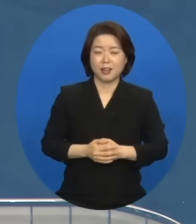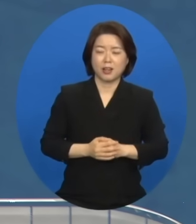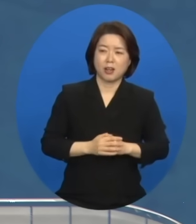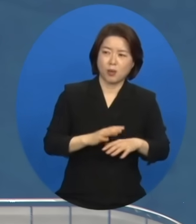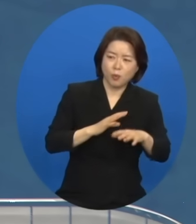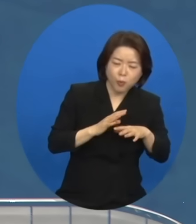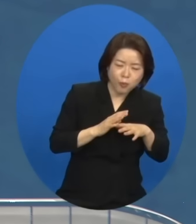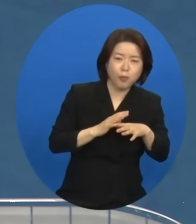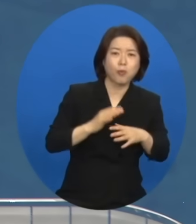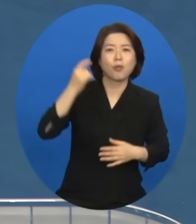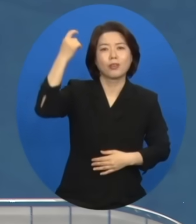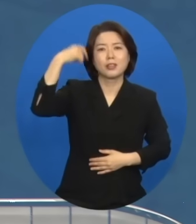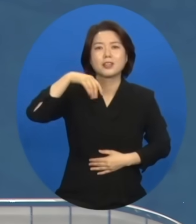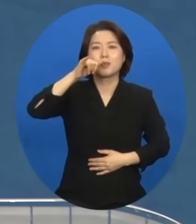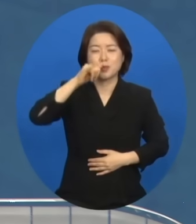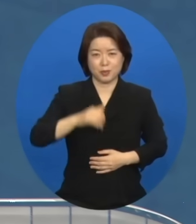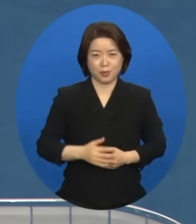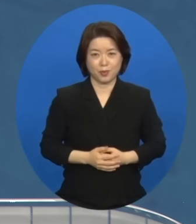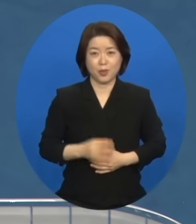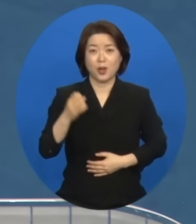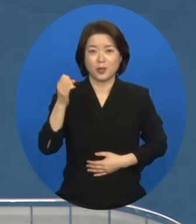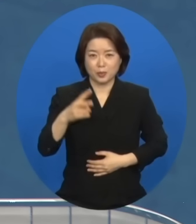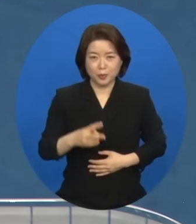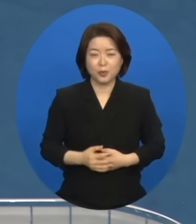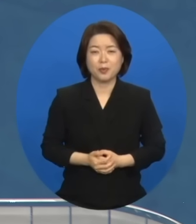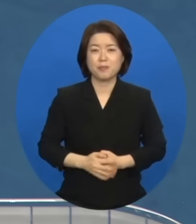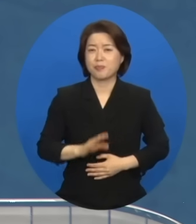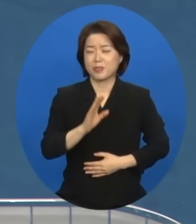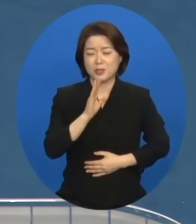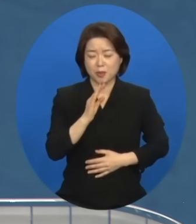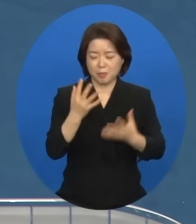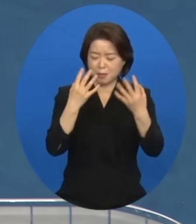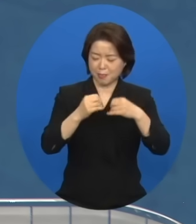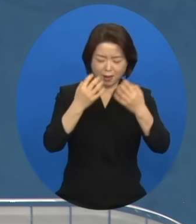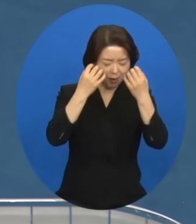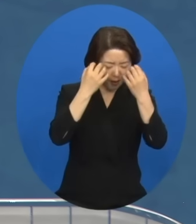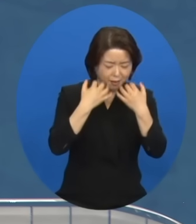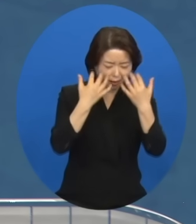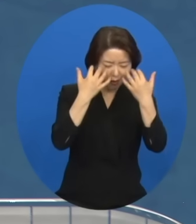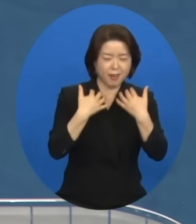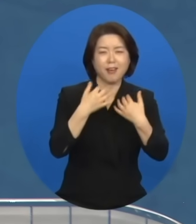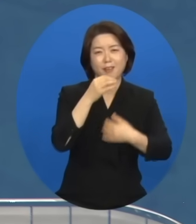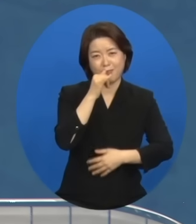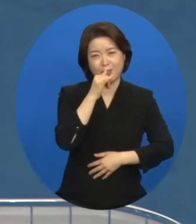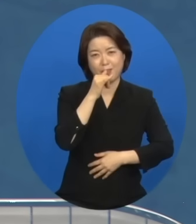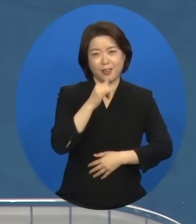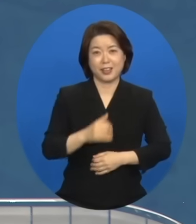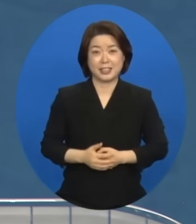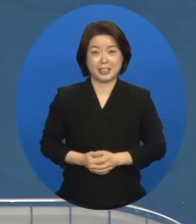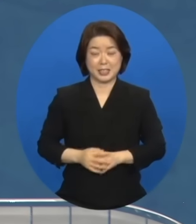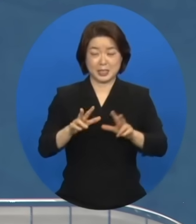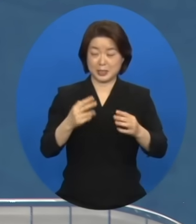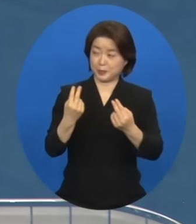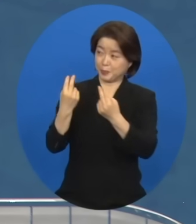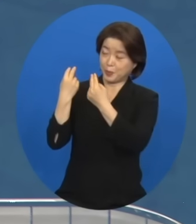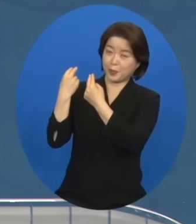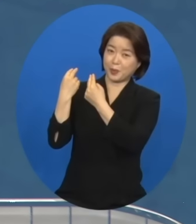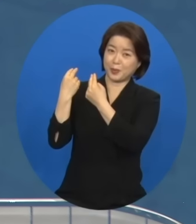두려울 수가 없었고요. 그리고 정말 많이 울었습니다. 지금 생각해